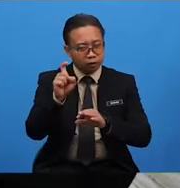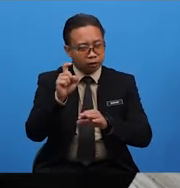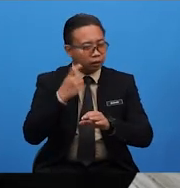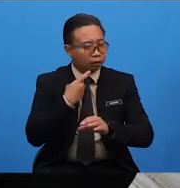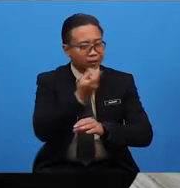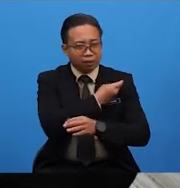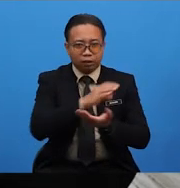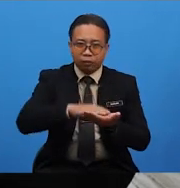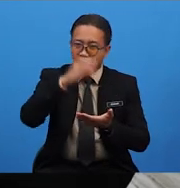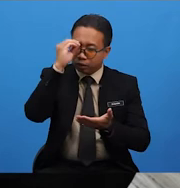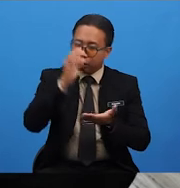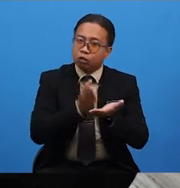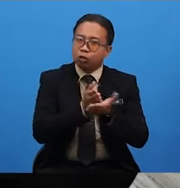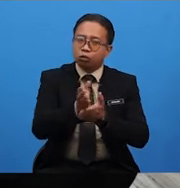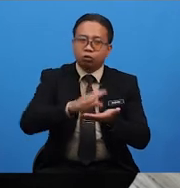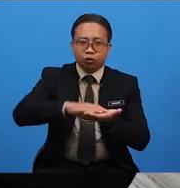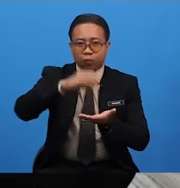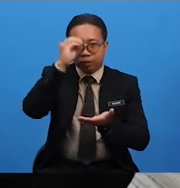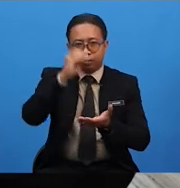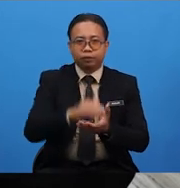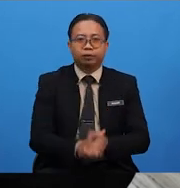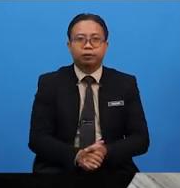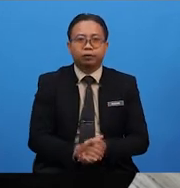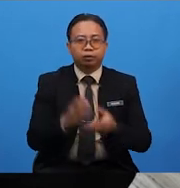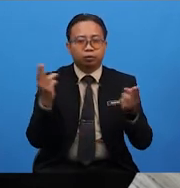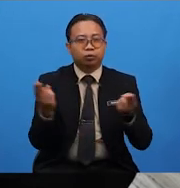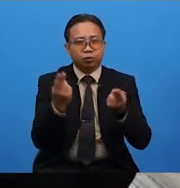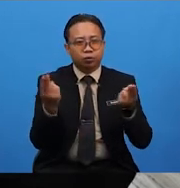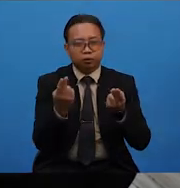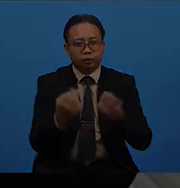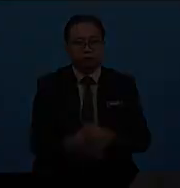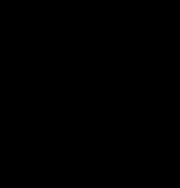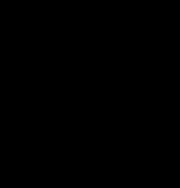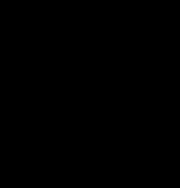kita belajar dan terus belajar teruskan berusaha